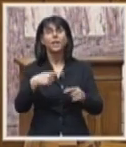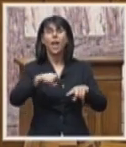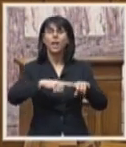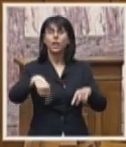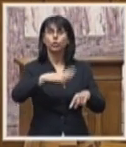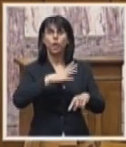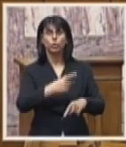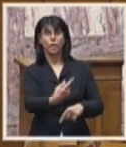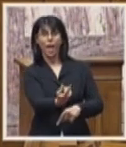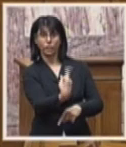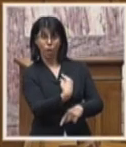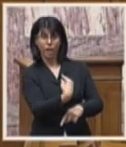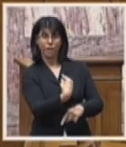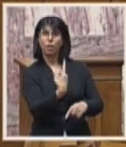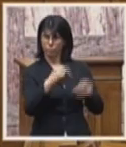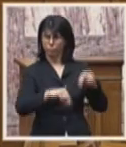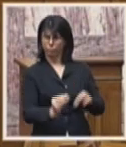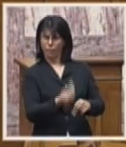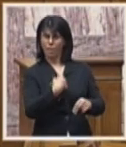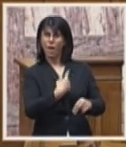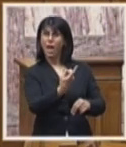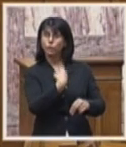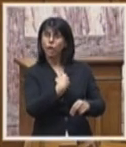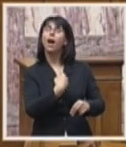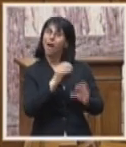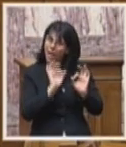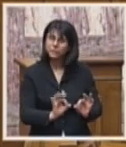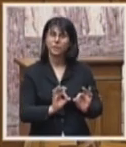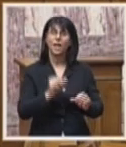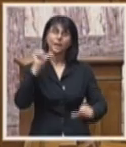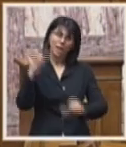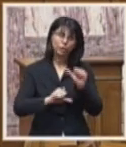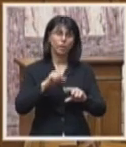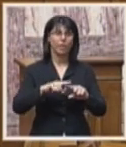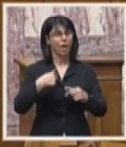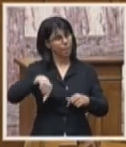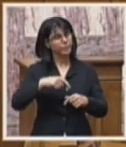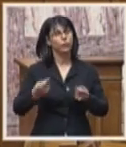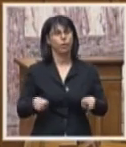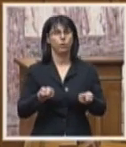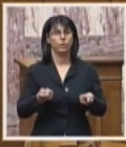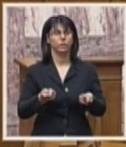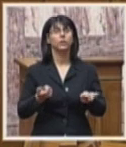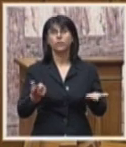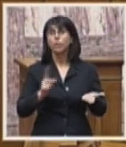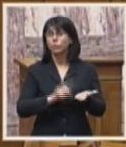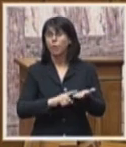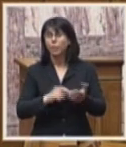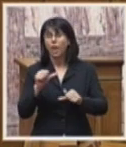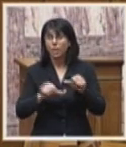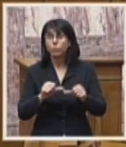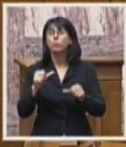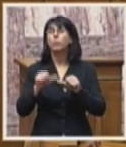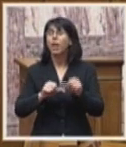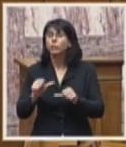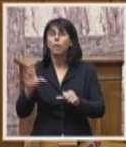λαού και το 2009. Να αλλάξουμε την Ελλάδα και αυτό κάνουμε. Όπως βέβαια και πρέπει να αλλάξουμε και την Ευρώπη,